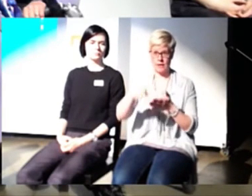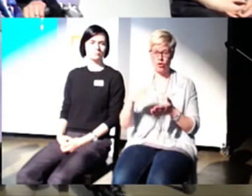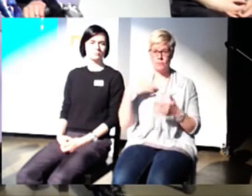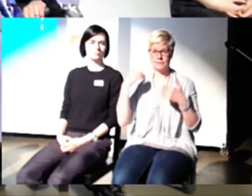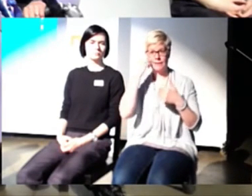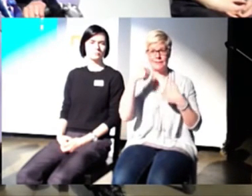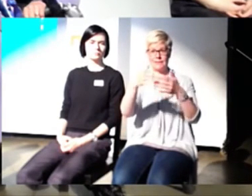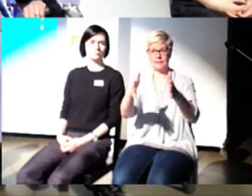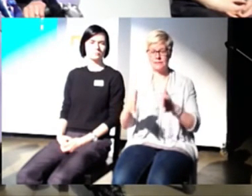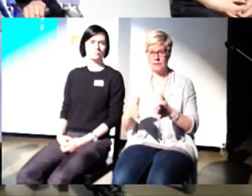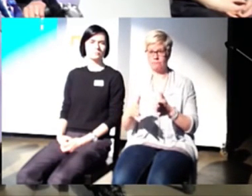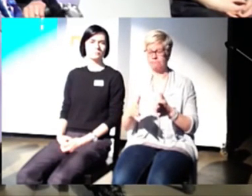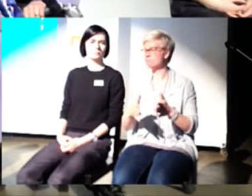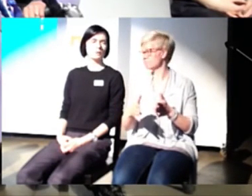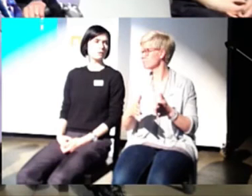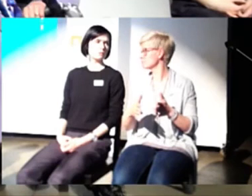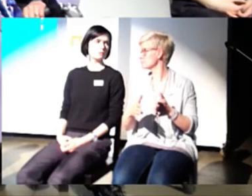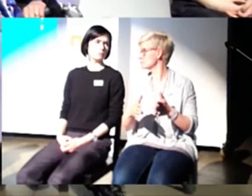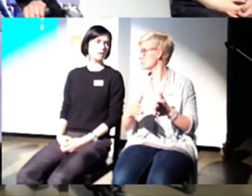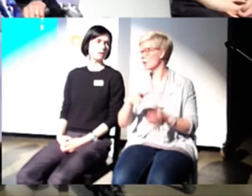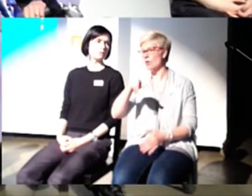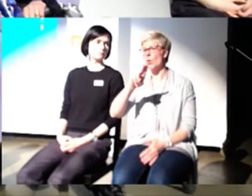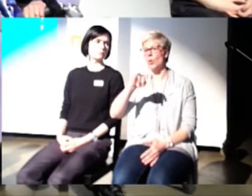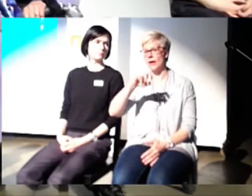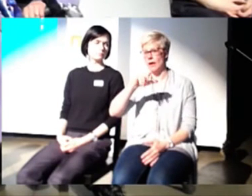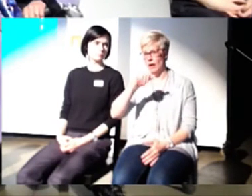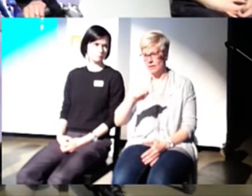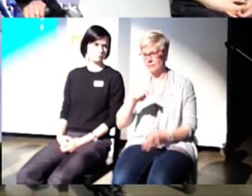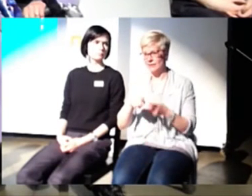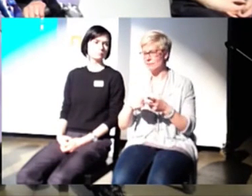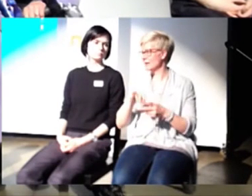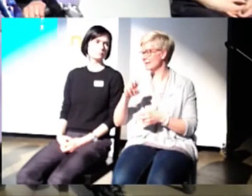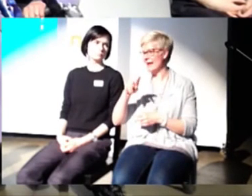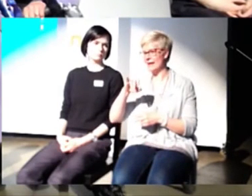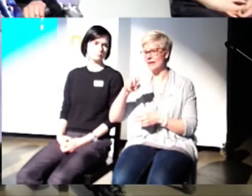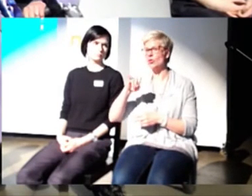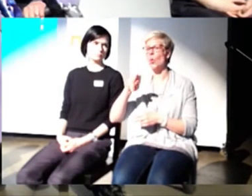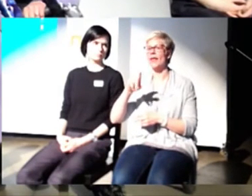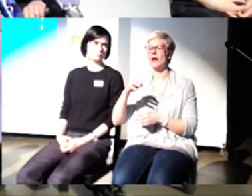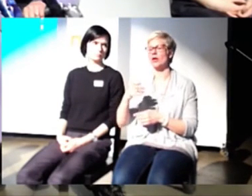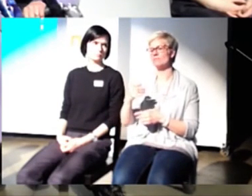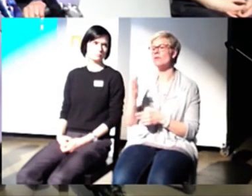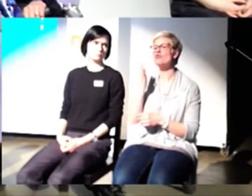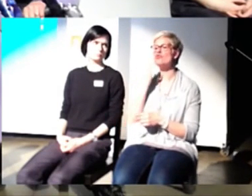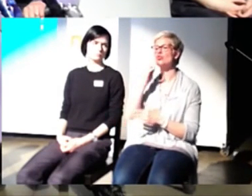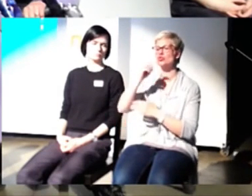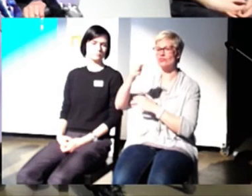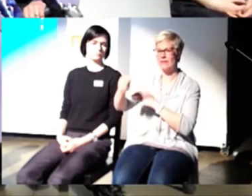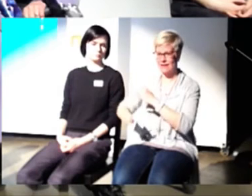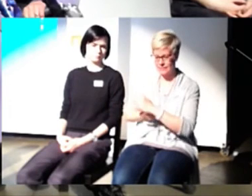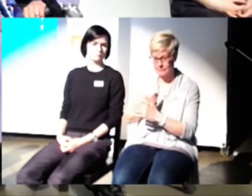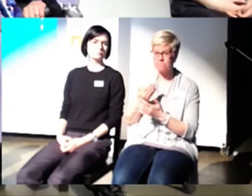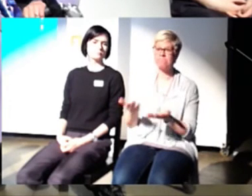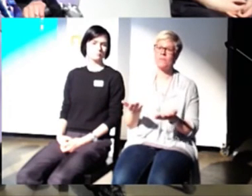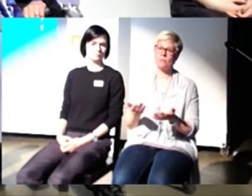meidän kutsuvieras seminaarin yhteydessä. Että sen takia mä pidän sen hyvin tärkeänä,